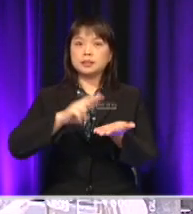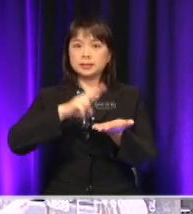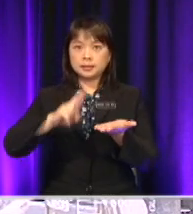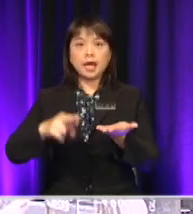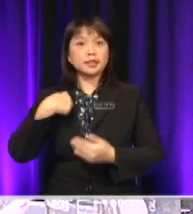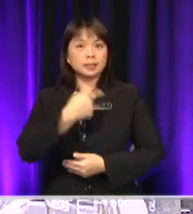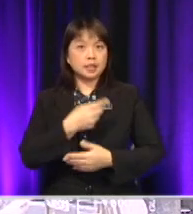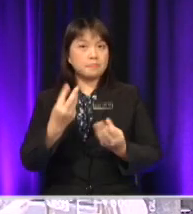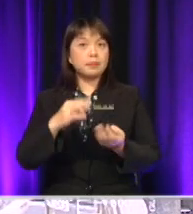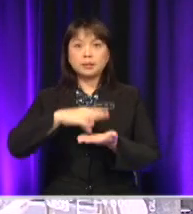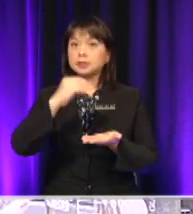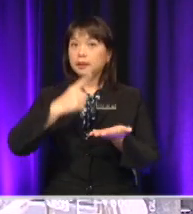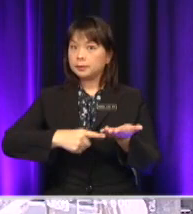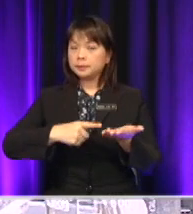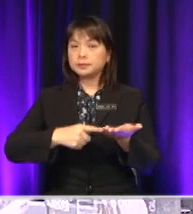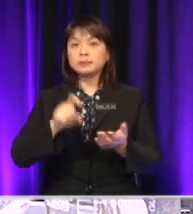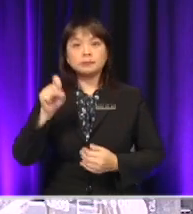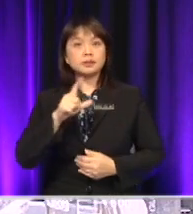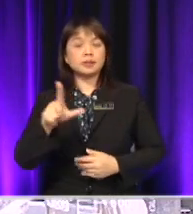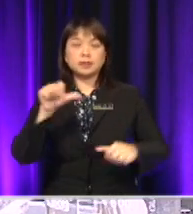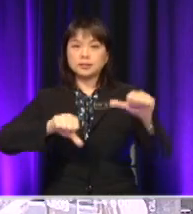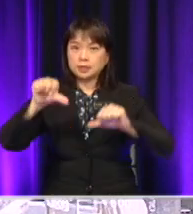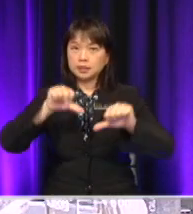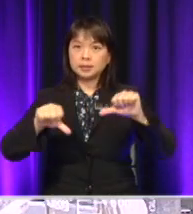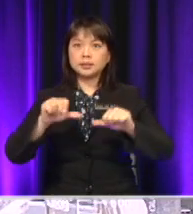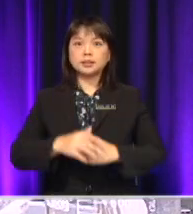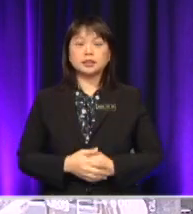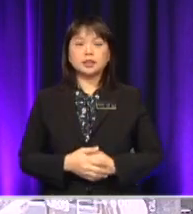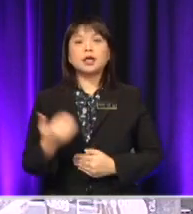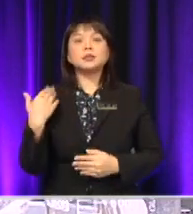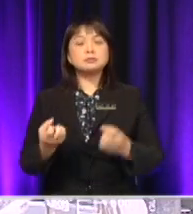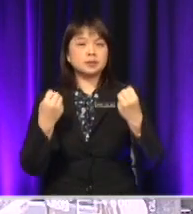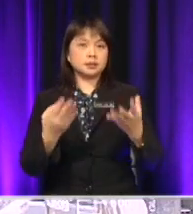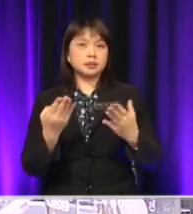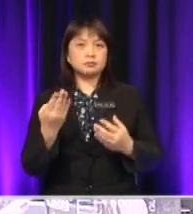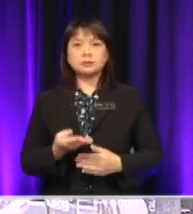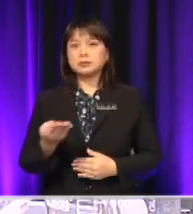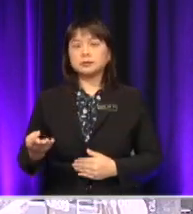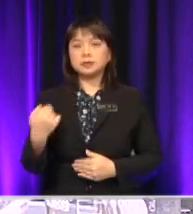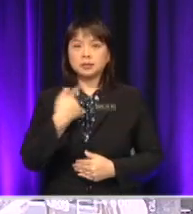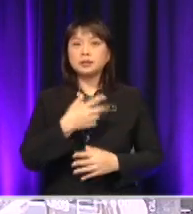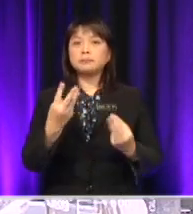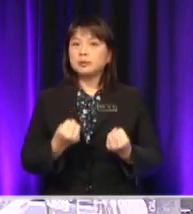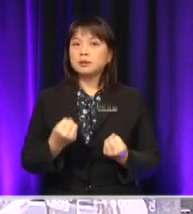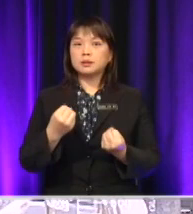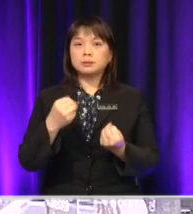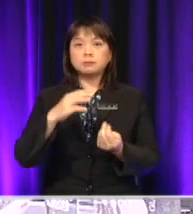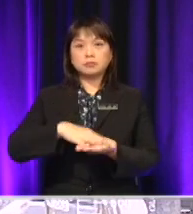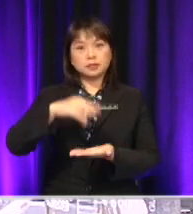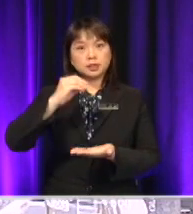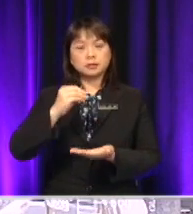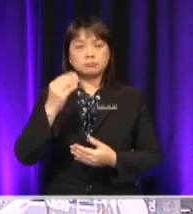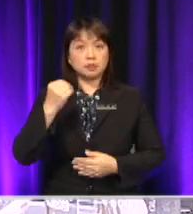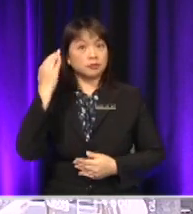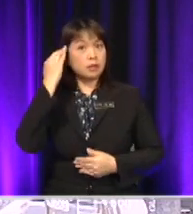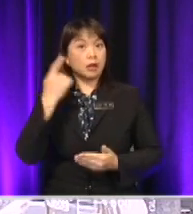ni? Tentunya mata pelajaran sains. Menarik kan, macam-macam rasanya kita nak belajar hari ini. Nak tahu lagi apa pula yang saya buat tadi